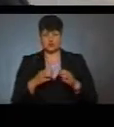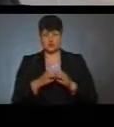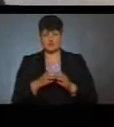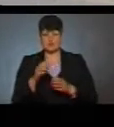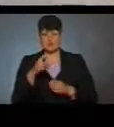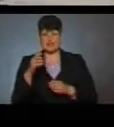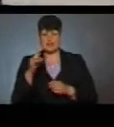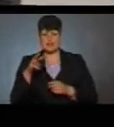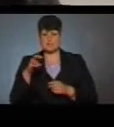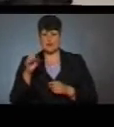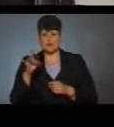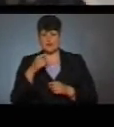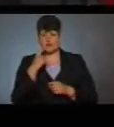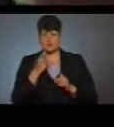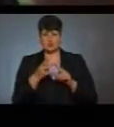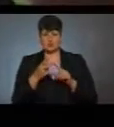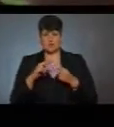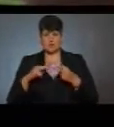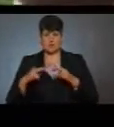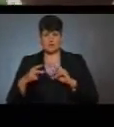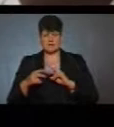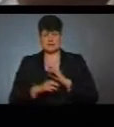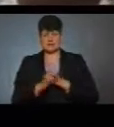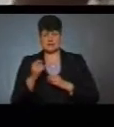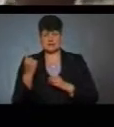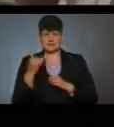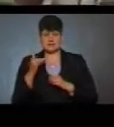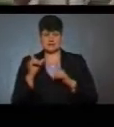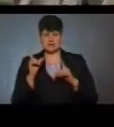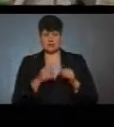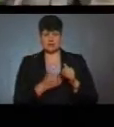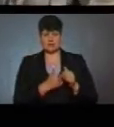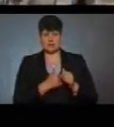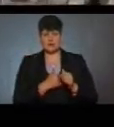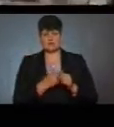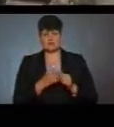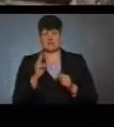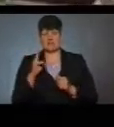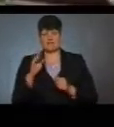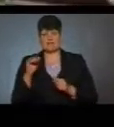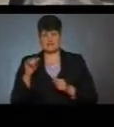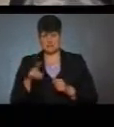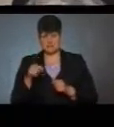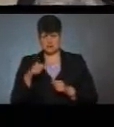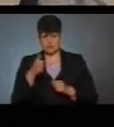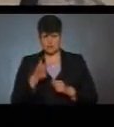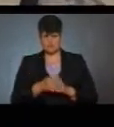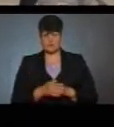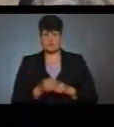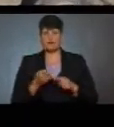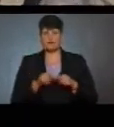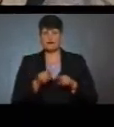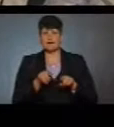позивним «Химера» каже, що це вже друга ротація на схід. Перший їздив як доброволець в квітні цього року. Така ситуація,